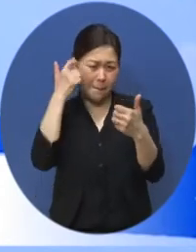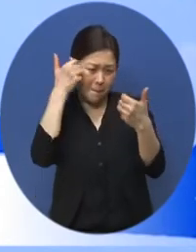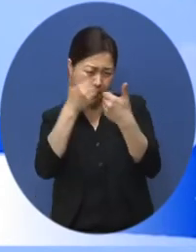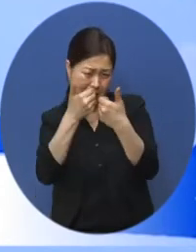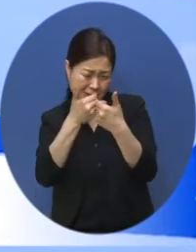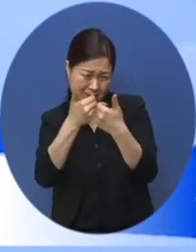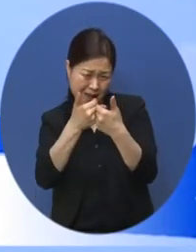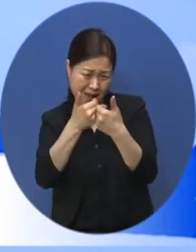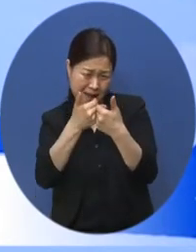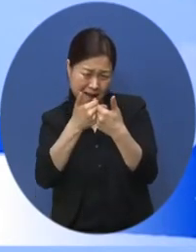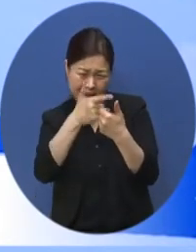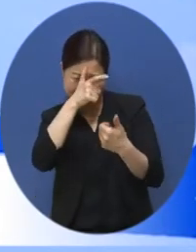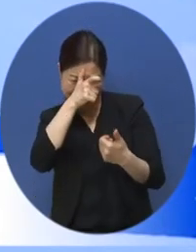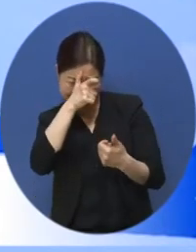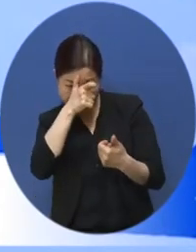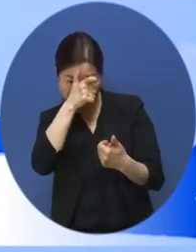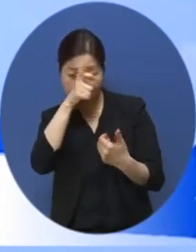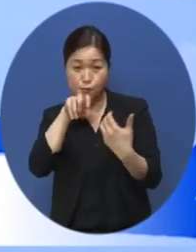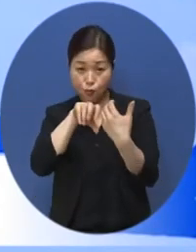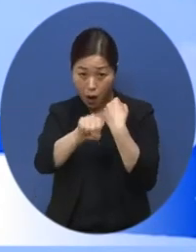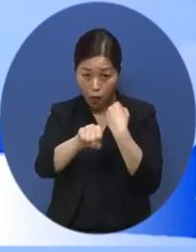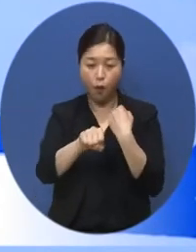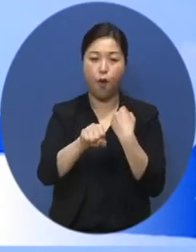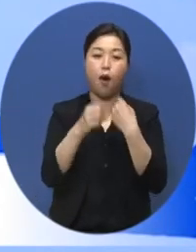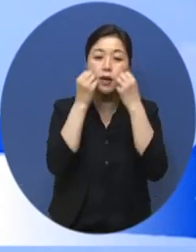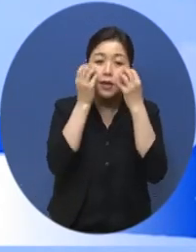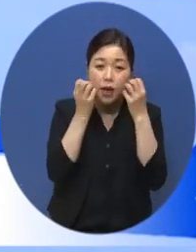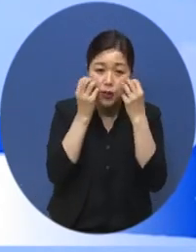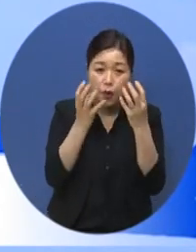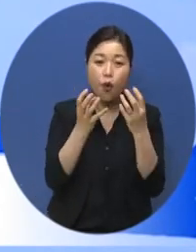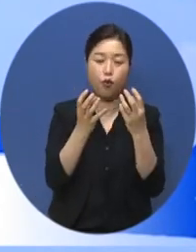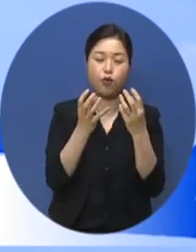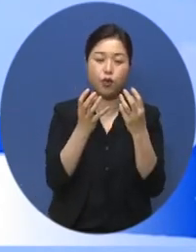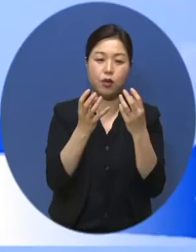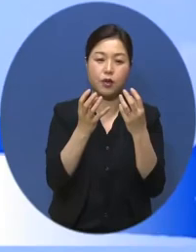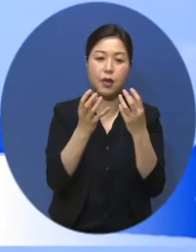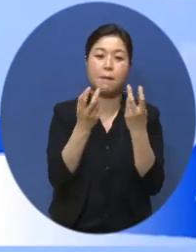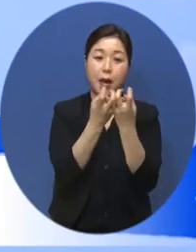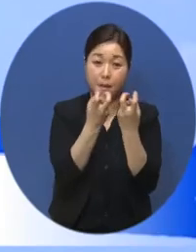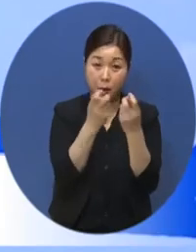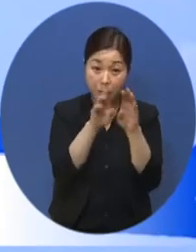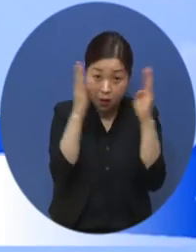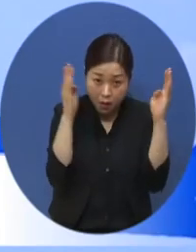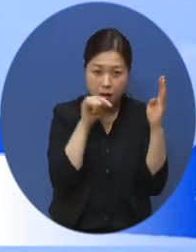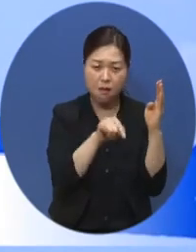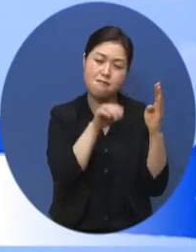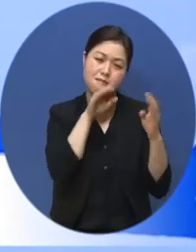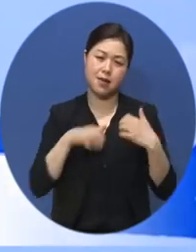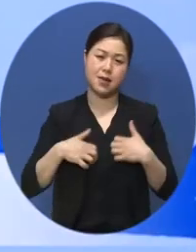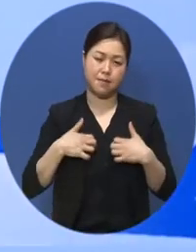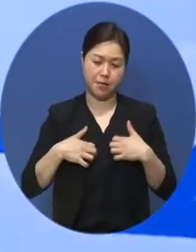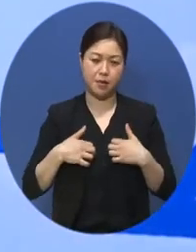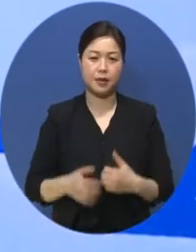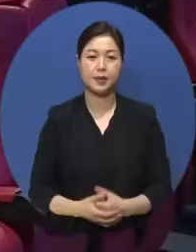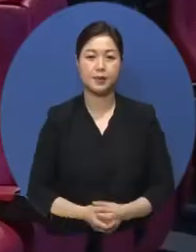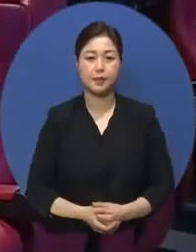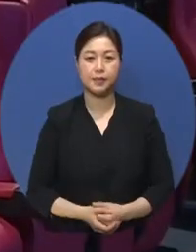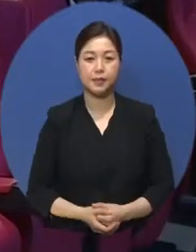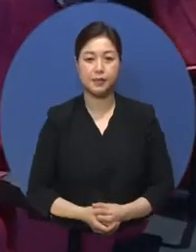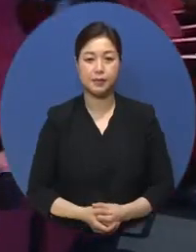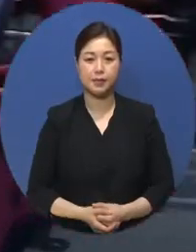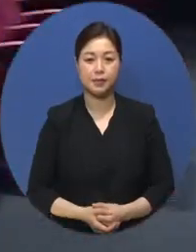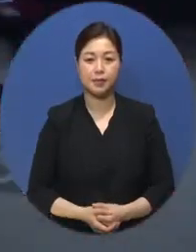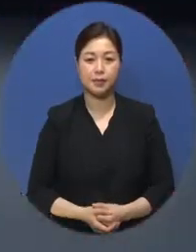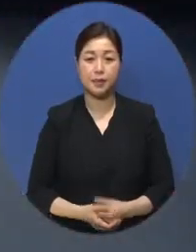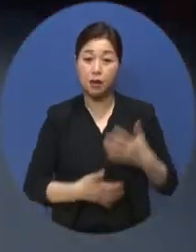반대에도 불구하고 이렇게 새로운 길이 열렸다는 것에 대해서 저는 너무 기쁘고 반갑습니다.